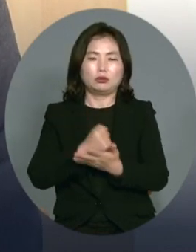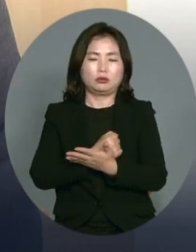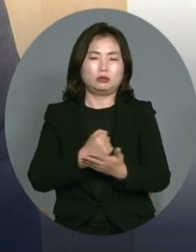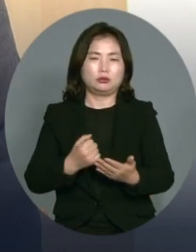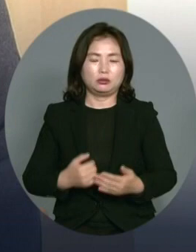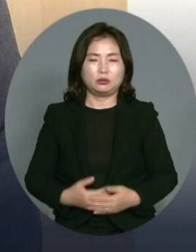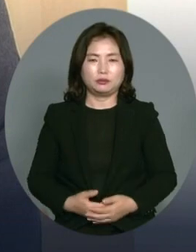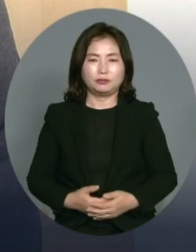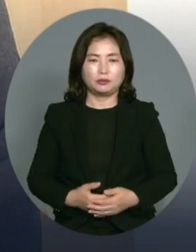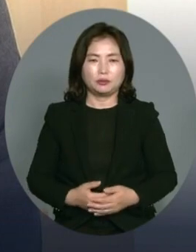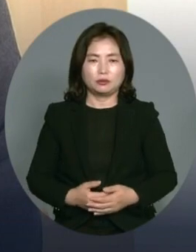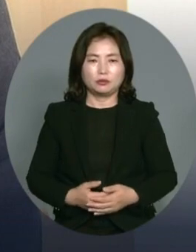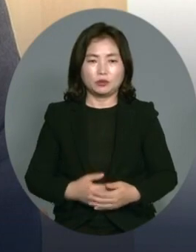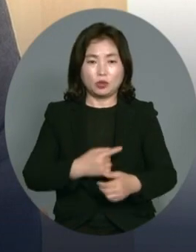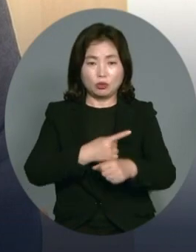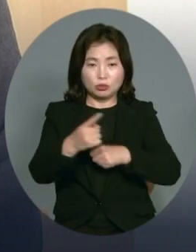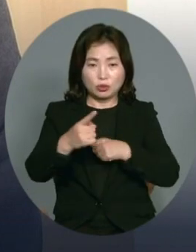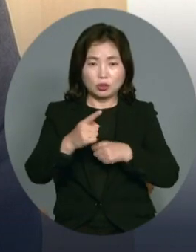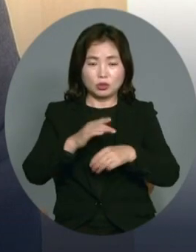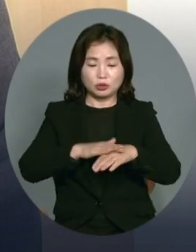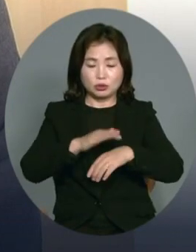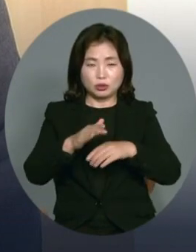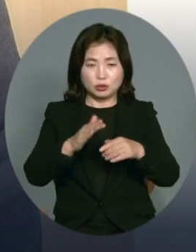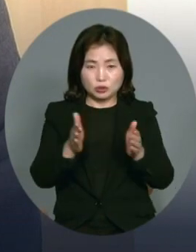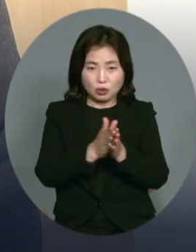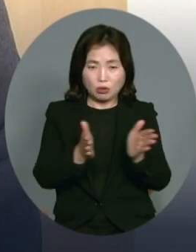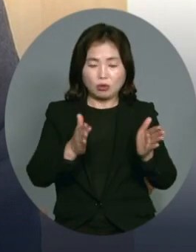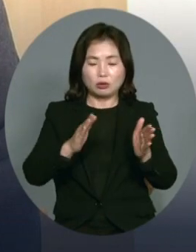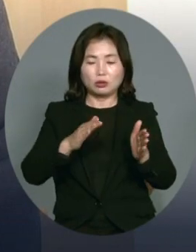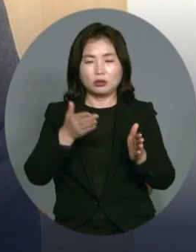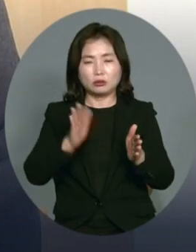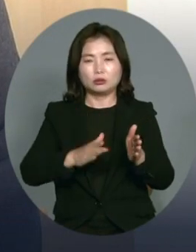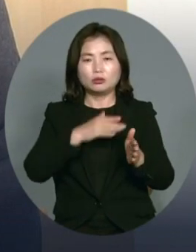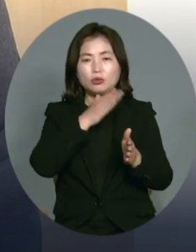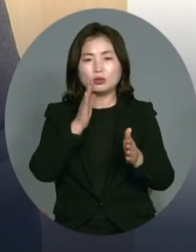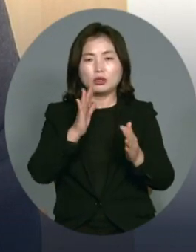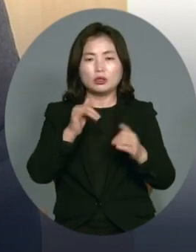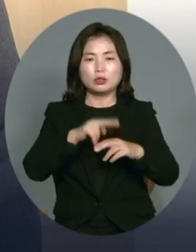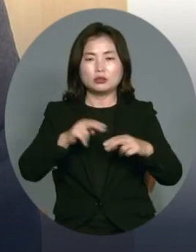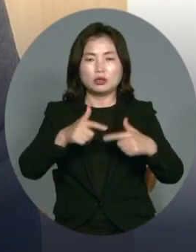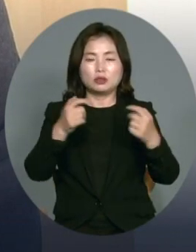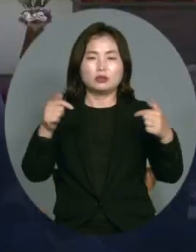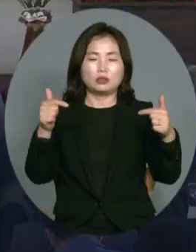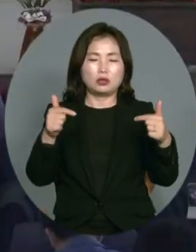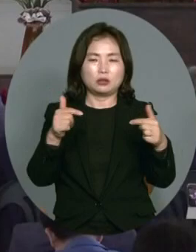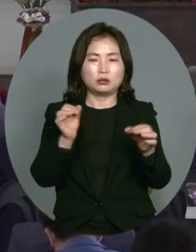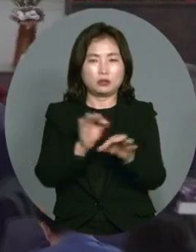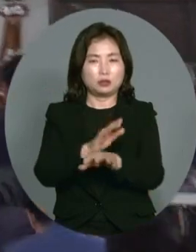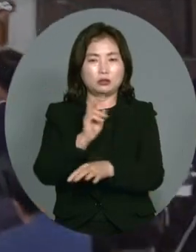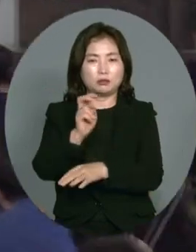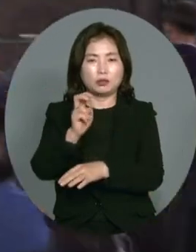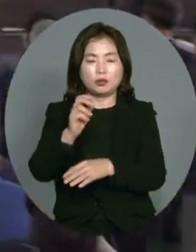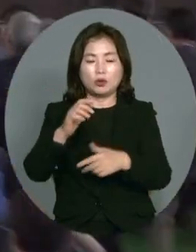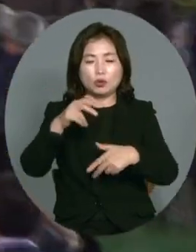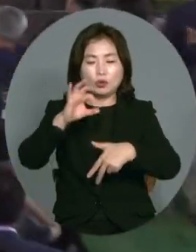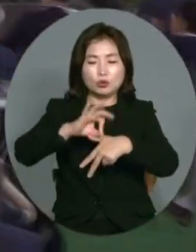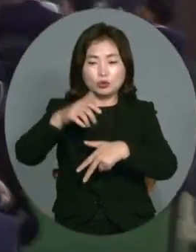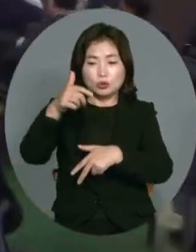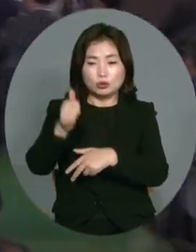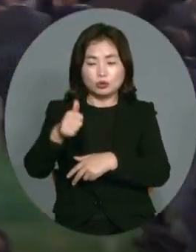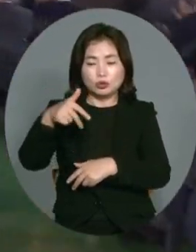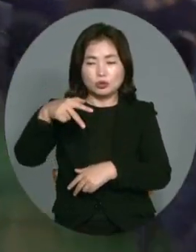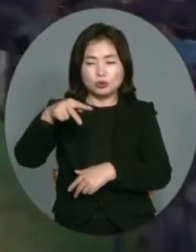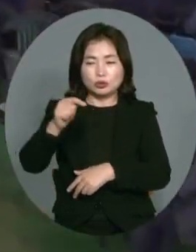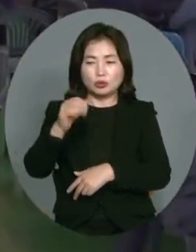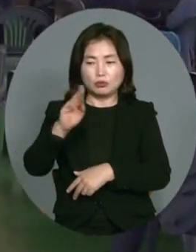일입니다. 당장 내년에 이제 시행해야 될 많은 노인 일자리들이 사라질 것이고. 울진군은 손병복